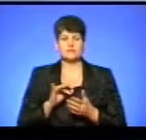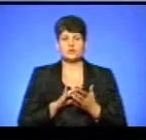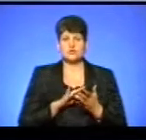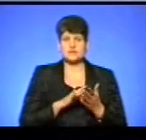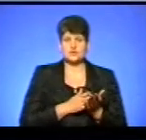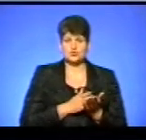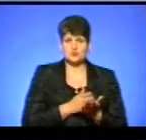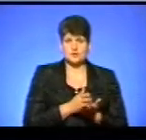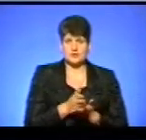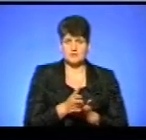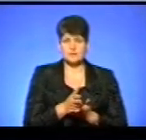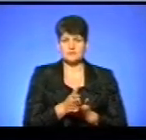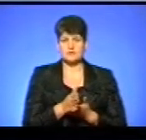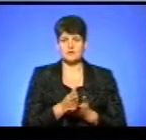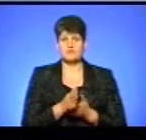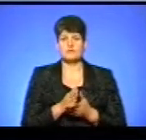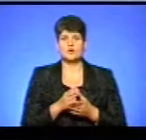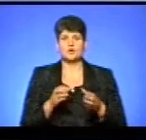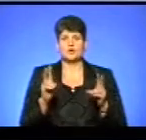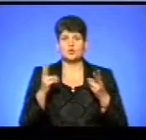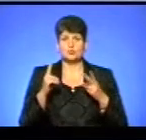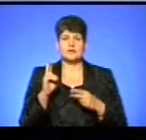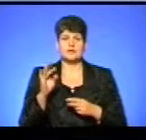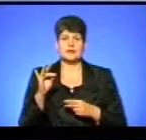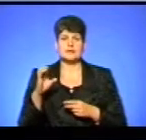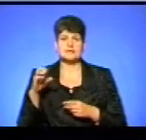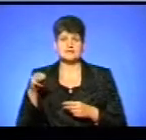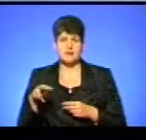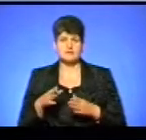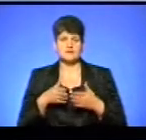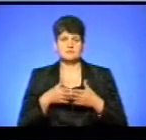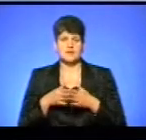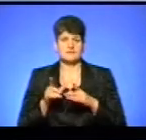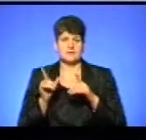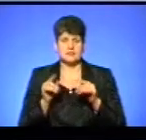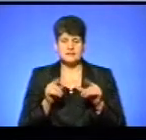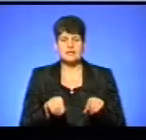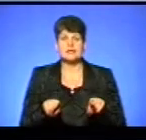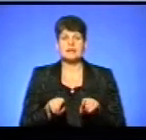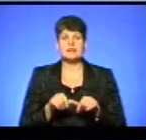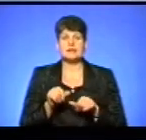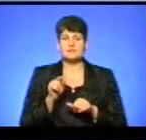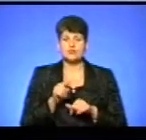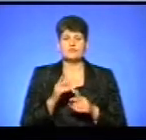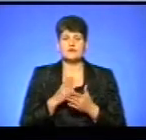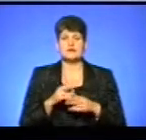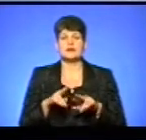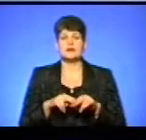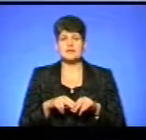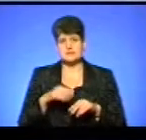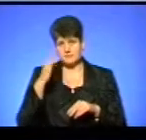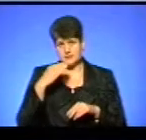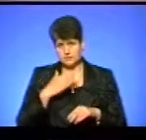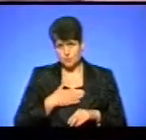туристичному напрямку, в турклубі «Кристал» займалися, і на сплави їздили. Ну і крім того, він є хресним татом мого